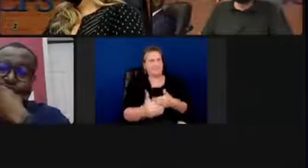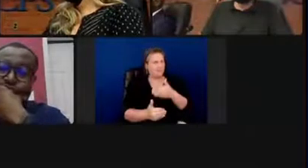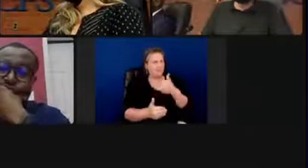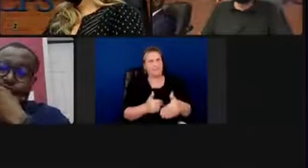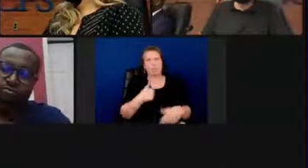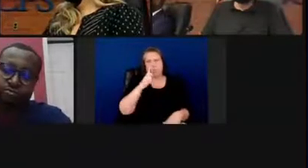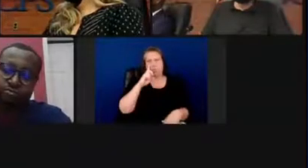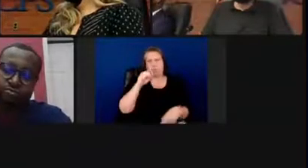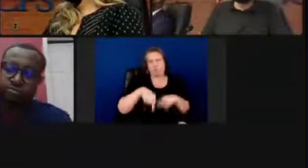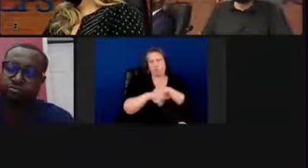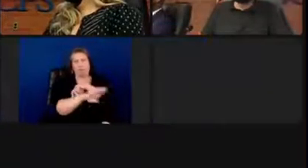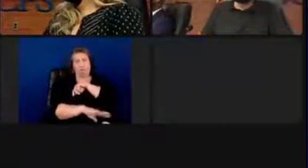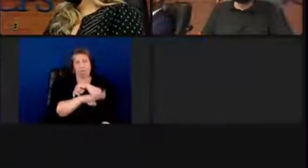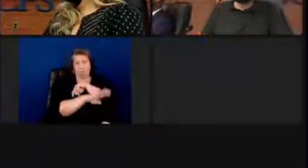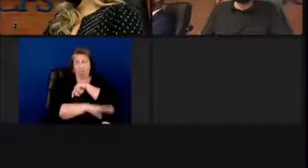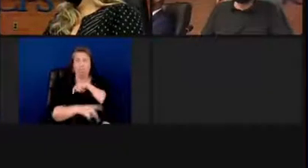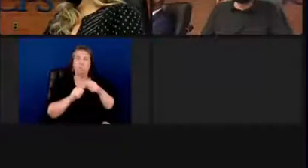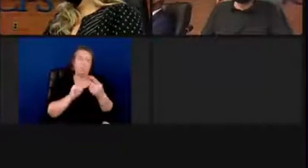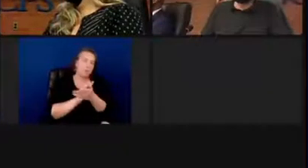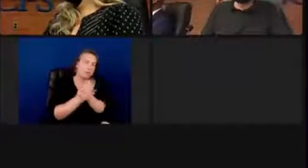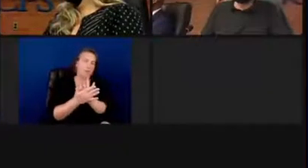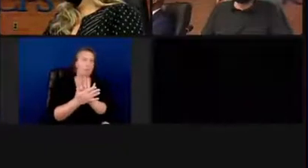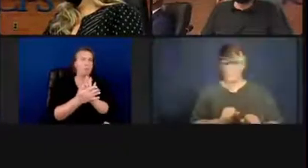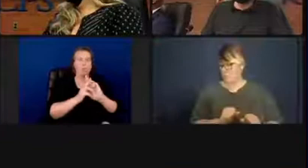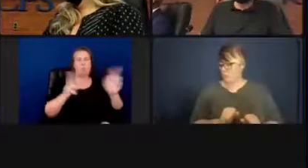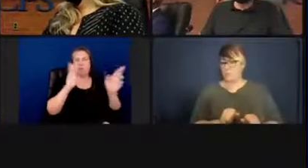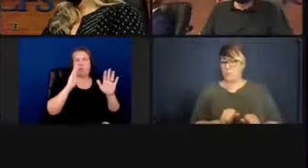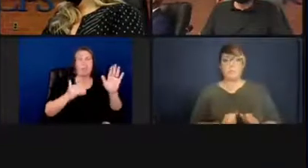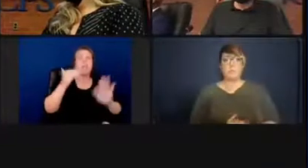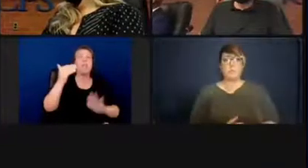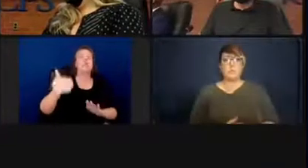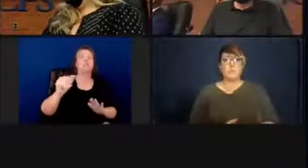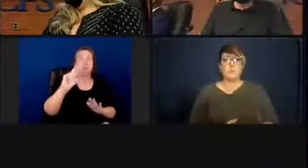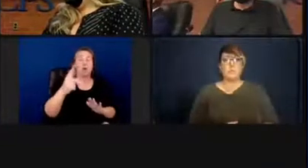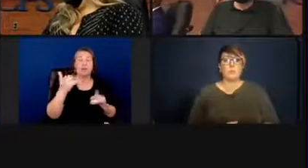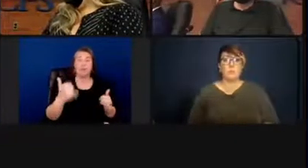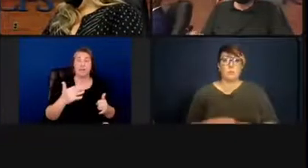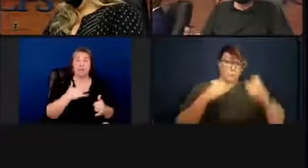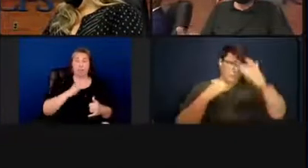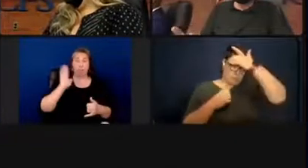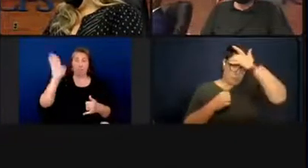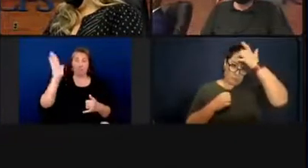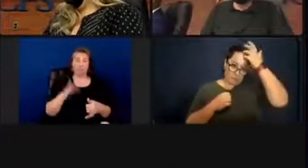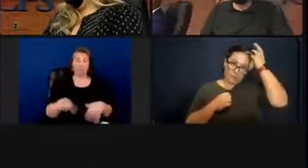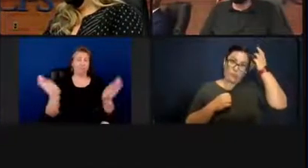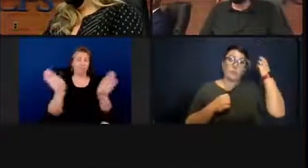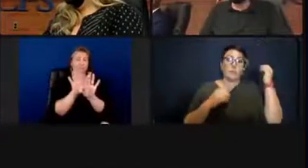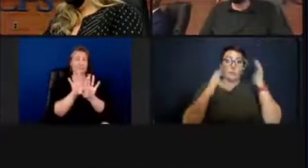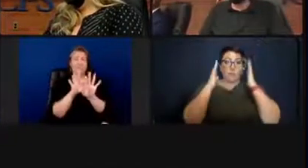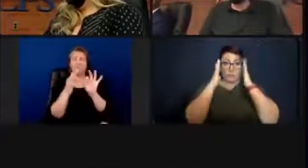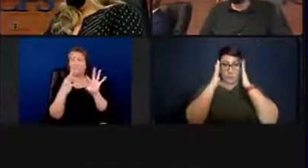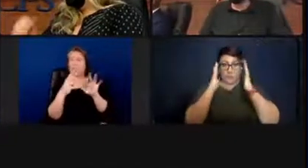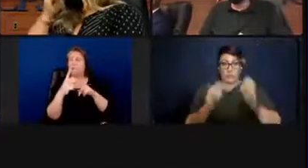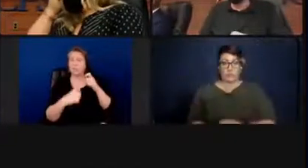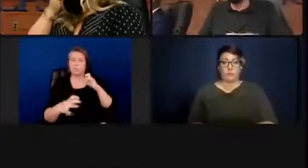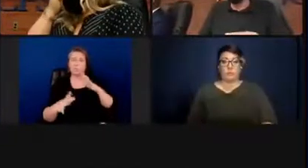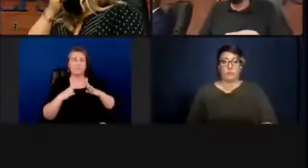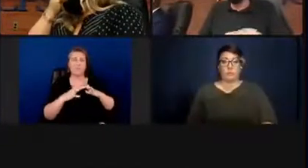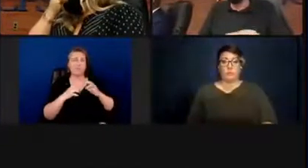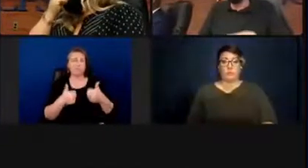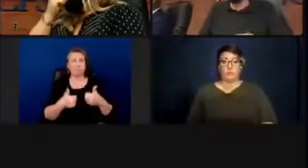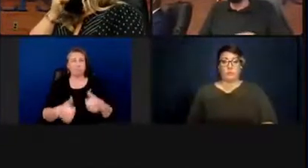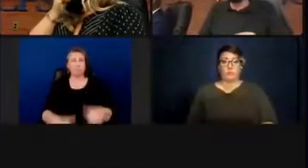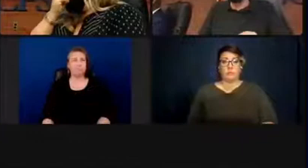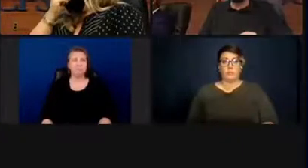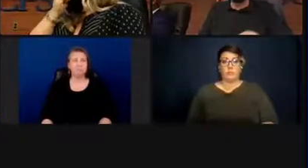hayo, mjue kwamba katika majira ya mapukutiko tuna kazi ya kufanya. Huo ndio mwisho